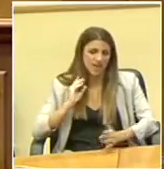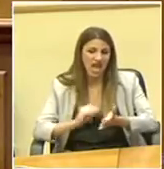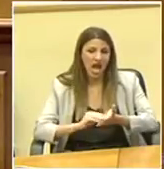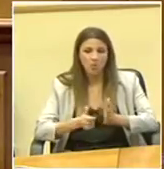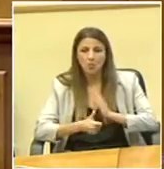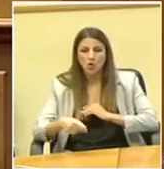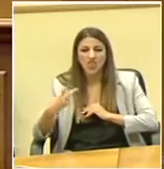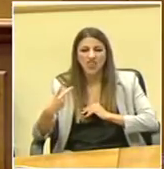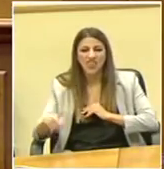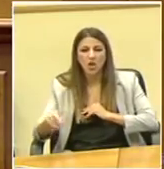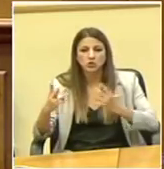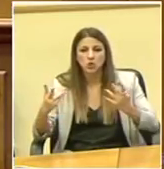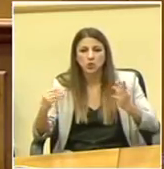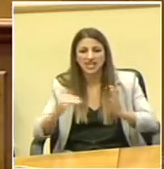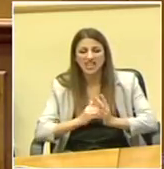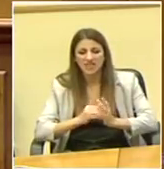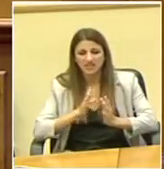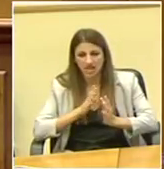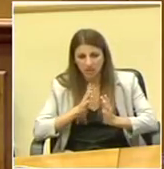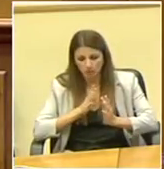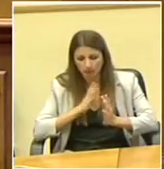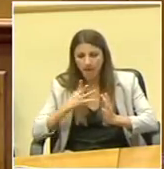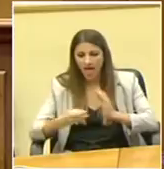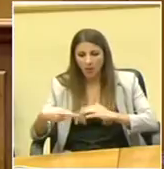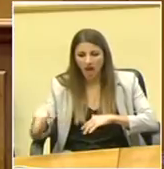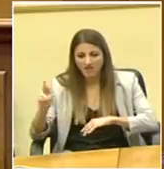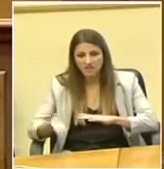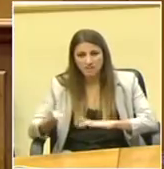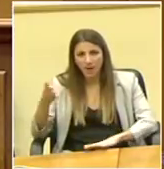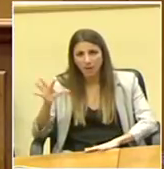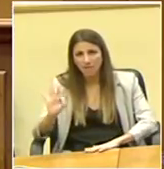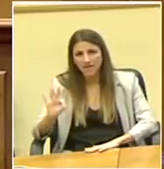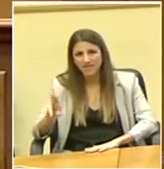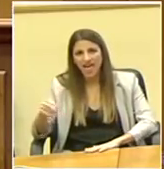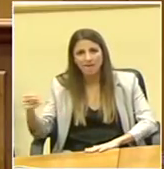μόνο 208.000 άτομα θα έχουν πάνω από 50%.